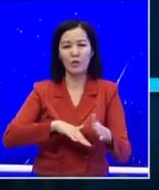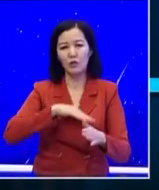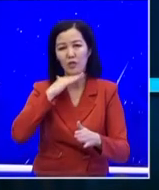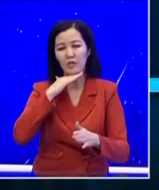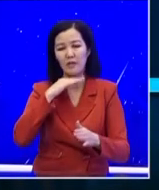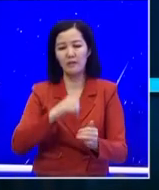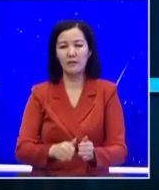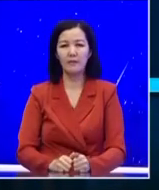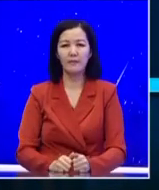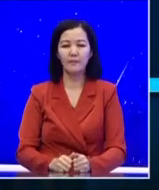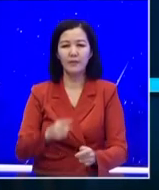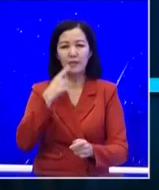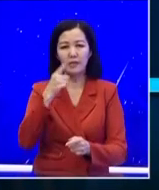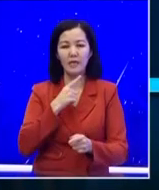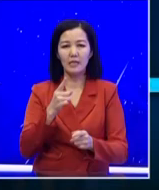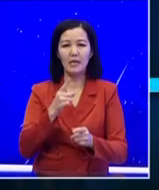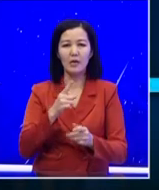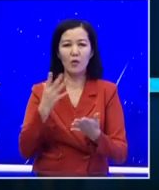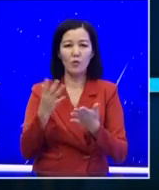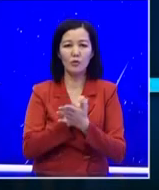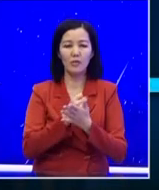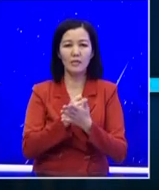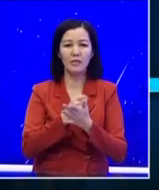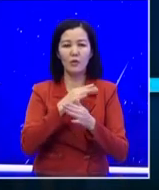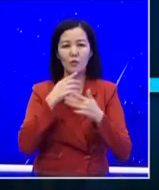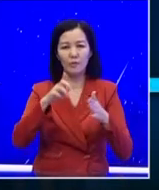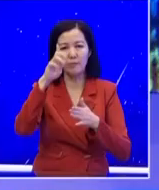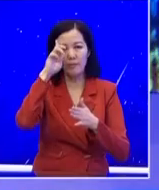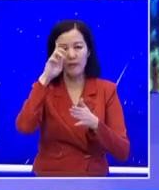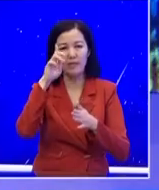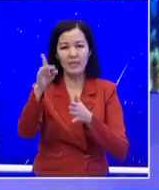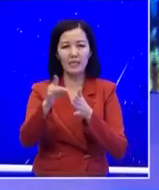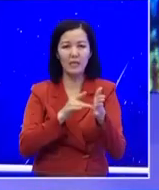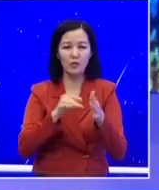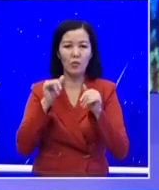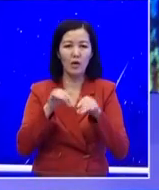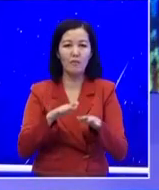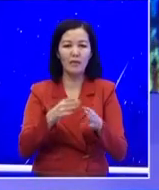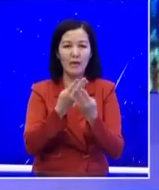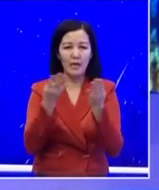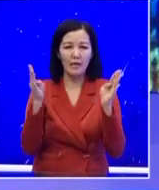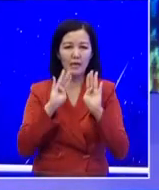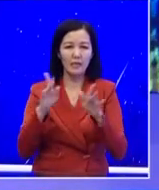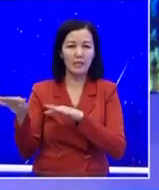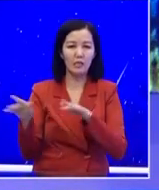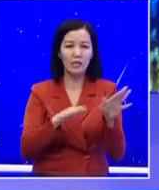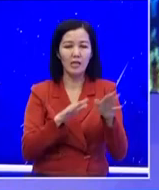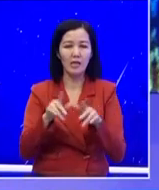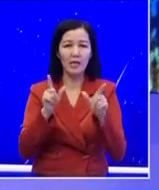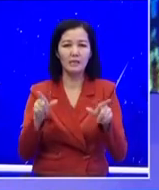жеткілікті деді. Сарапша қол жеткізген жетістіктер көбінесе мемлекеттің дер кезінде қабылданған карантиндік шараларға